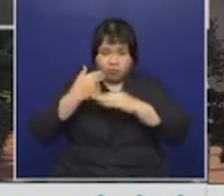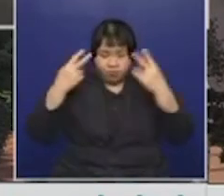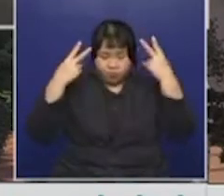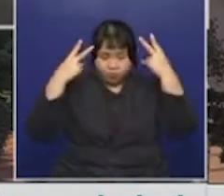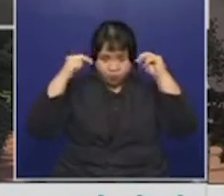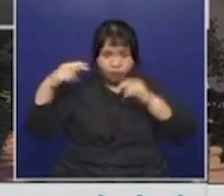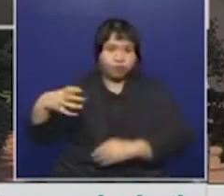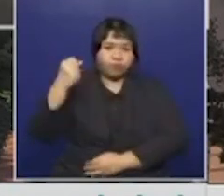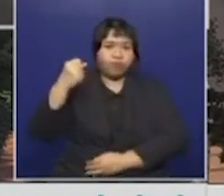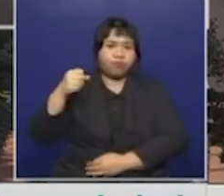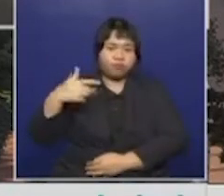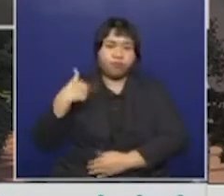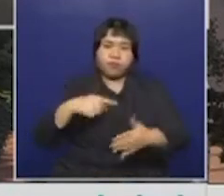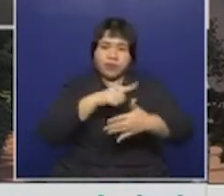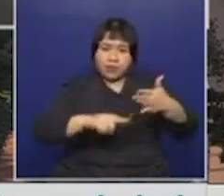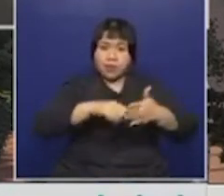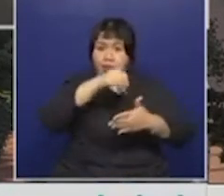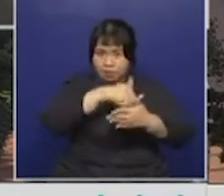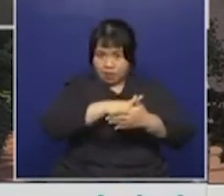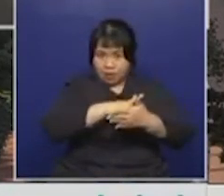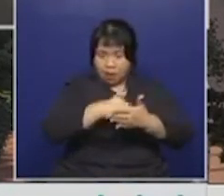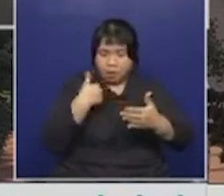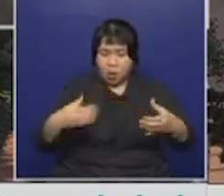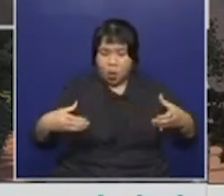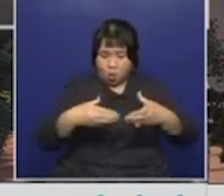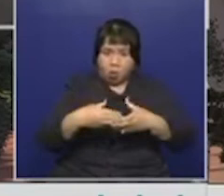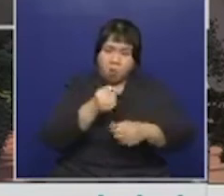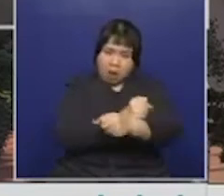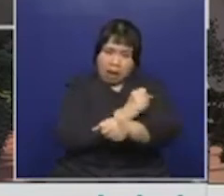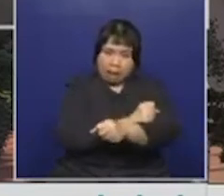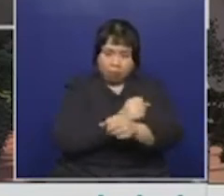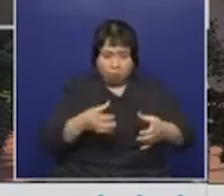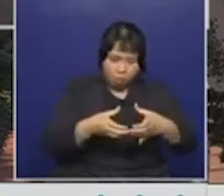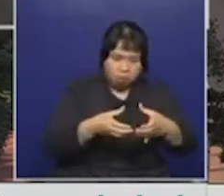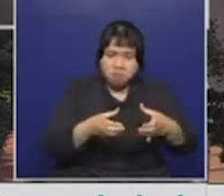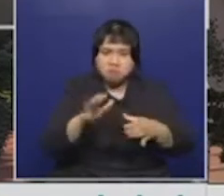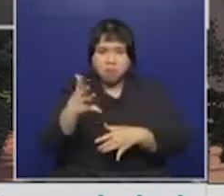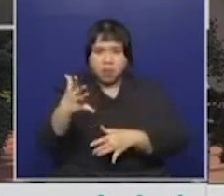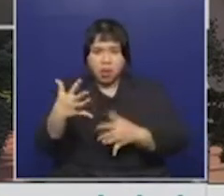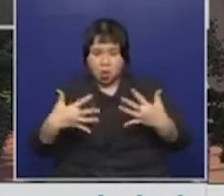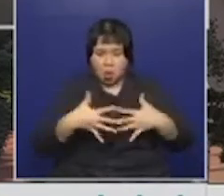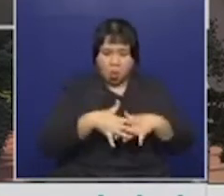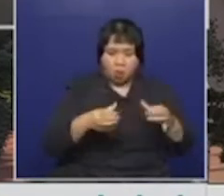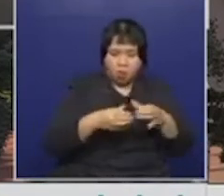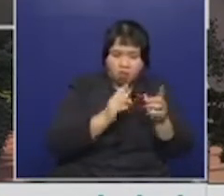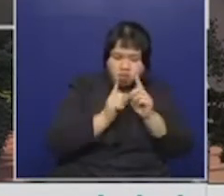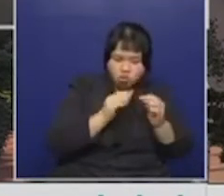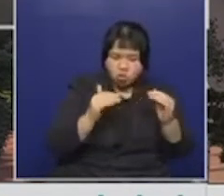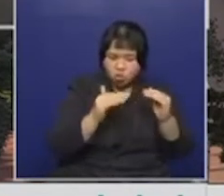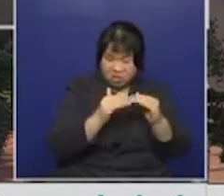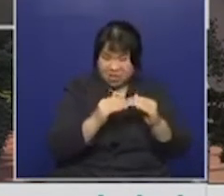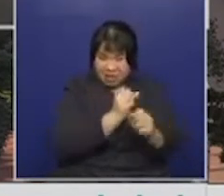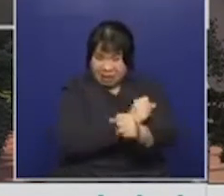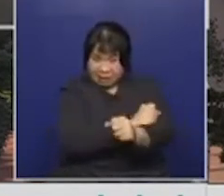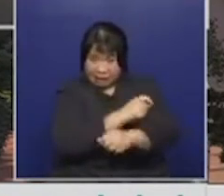รัฐประหารจนถึงวันที่มีการเลือกตั้งการรวมตัวกันของรายงานนับว่าแทบไม่มีเลยแค่รวมกลุ่มพูดคุยเรื่องสิทธิของแรงงาน